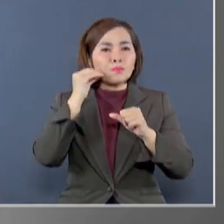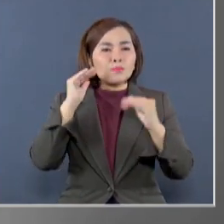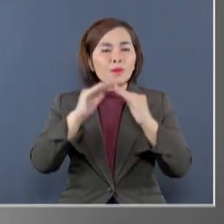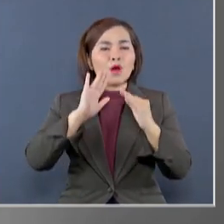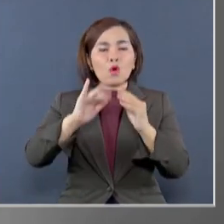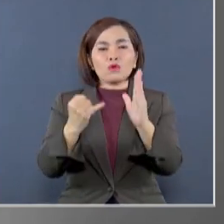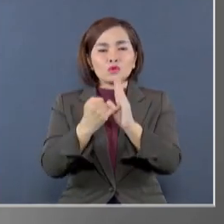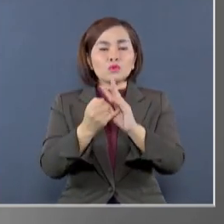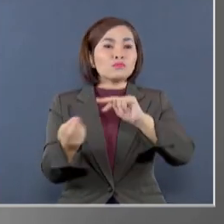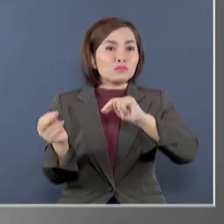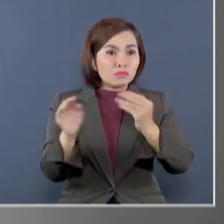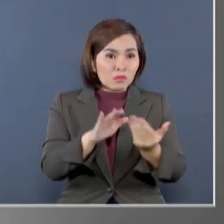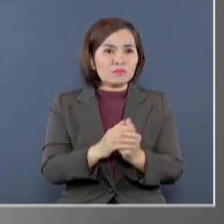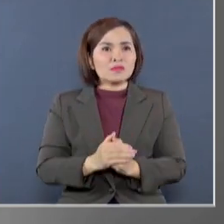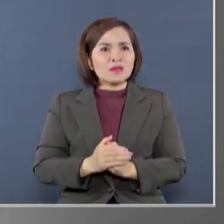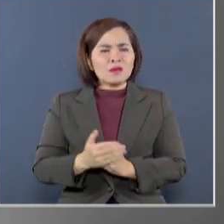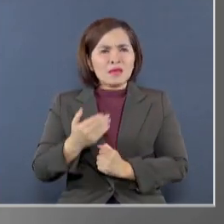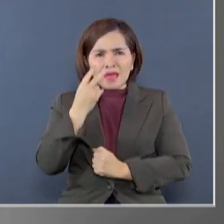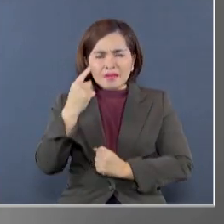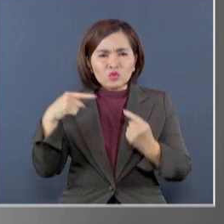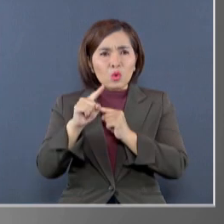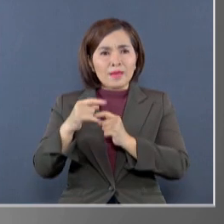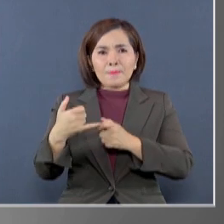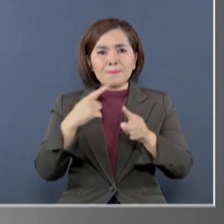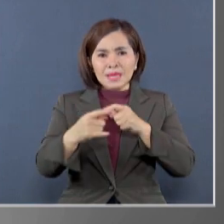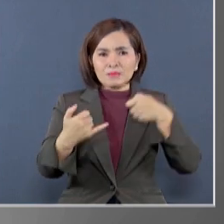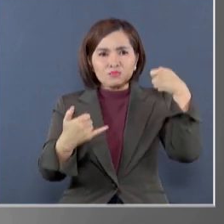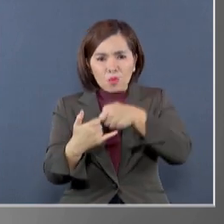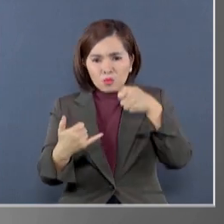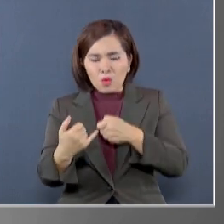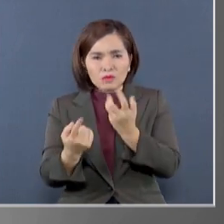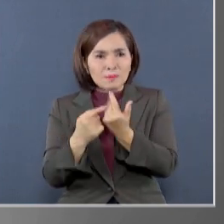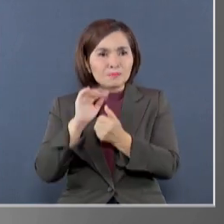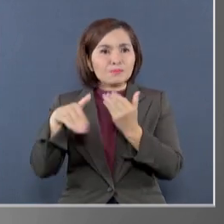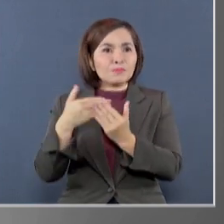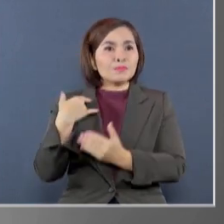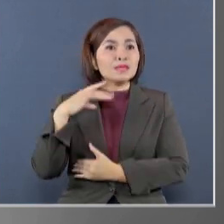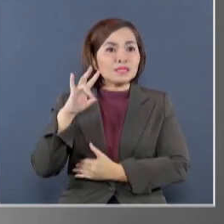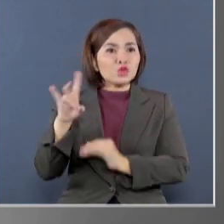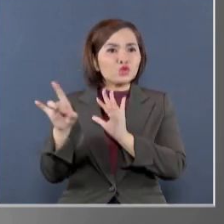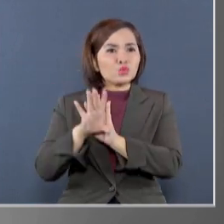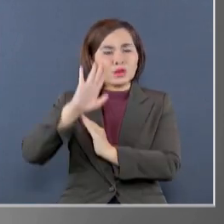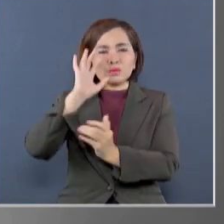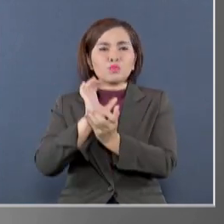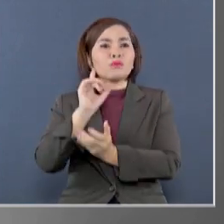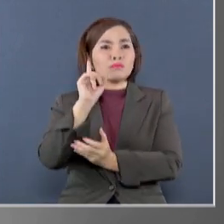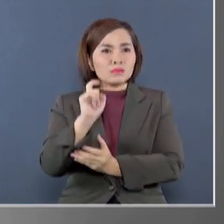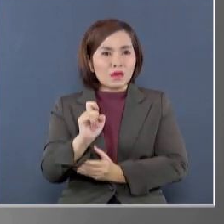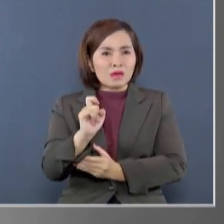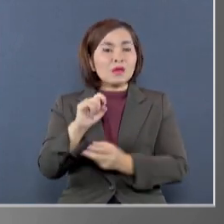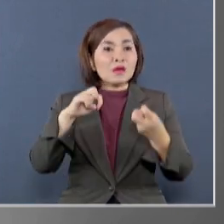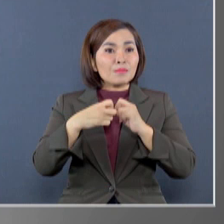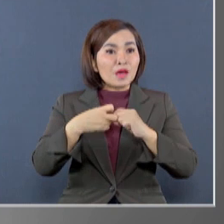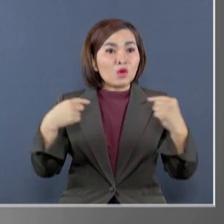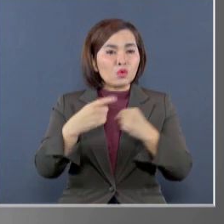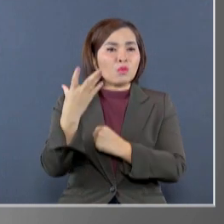วตัวนายเดชเนี่ยใช้มีดจ้วงแทงตามร่างกายหมวดอีทครับรวมทั้งหมด7แผลจนเสียชีวิตเหตุการณ์เกิดขึ้นเมื่อช่วงเที่ยงวันนี้นะครับ